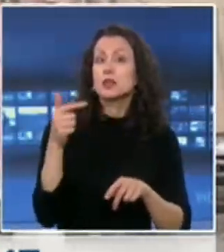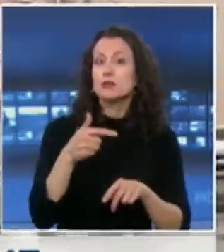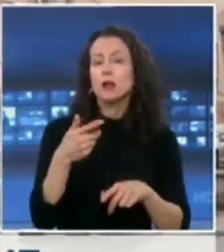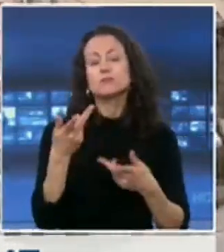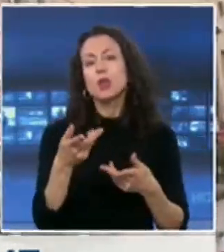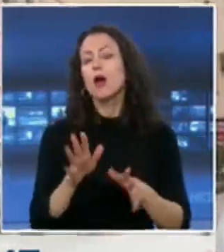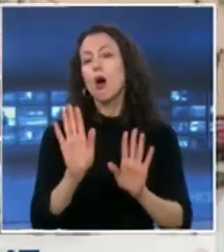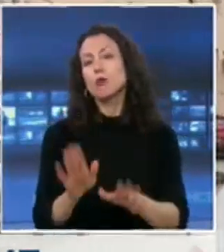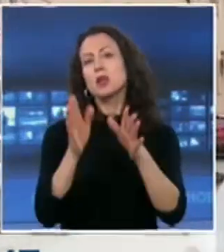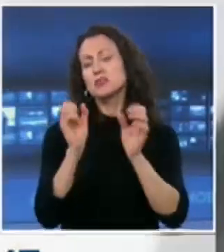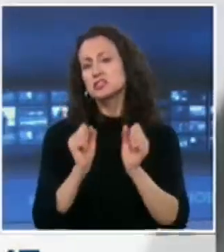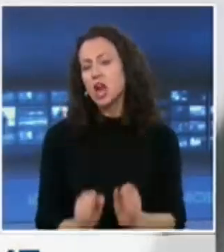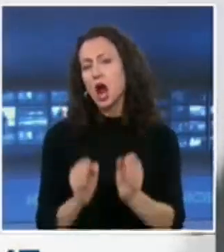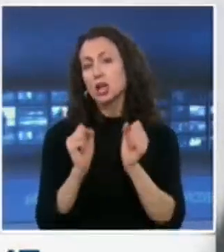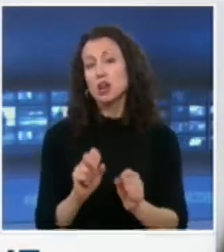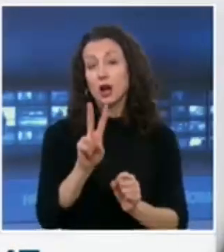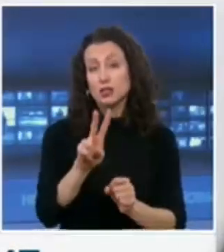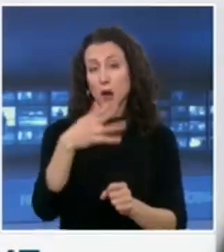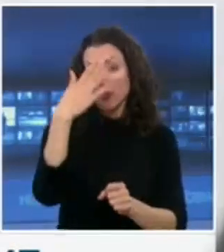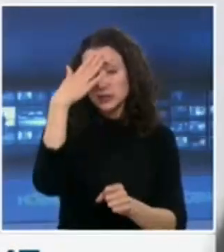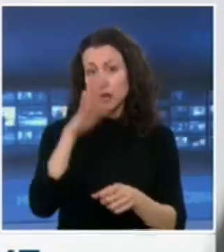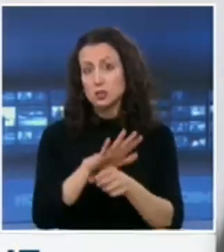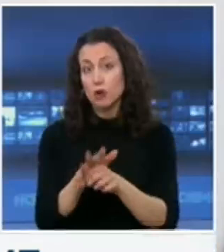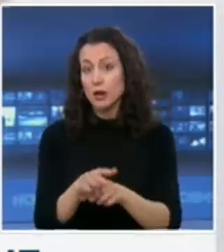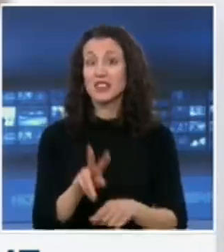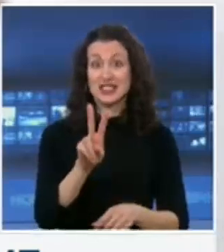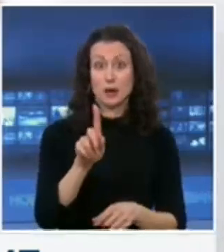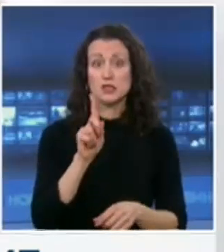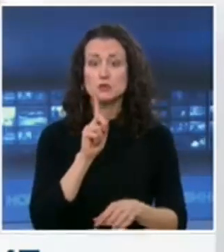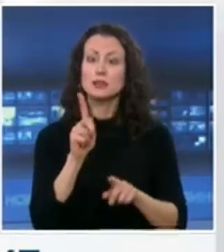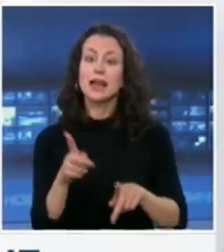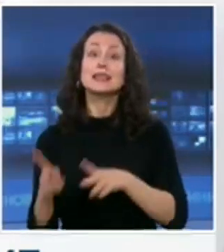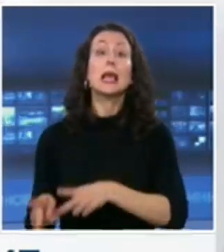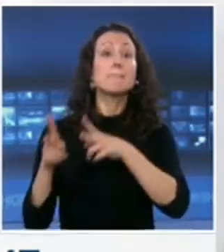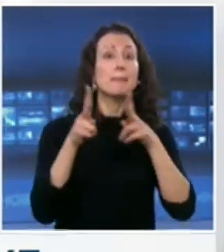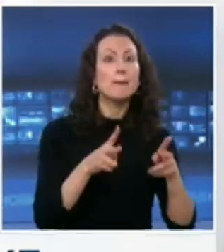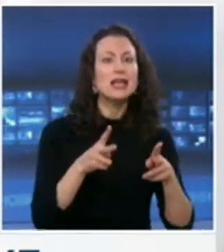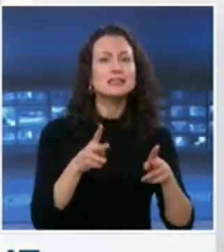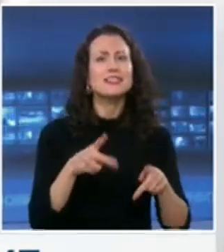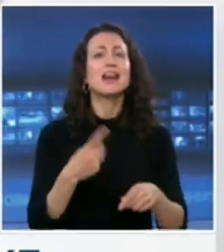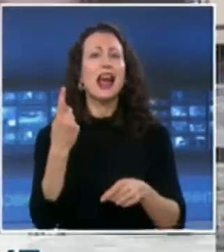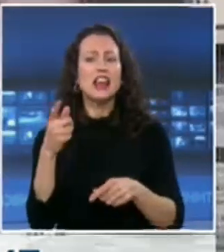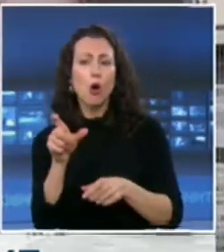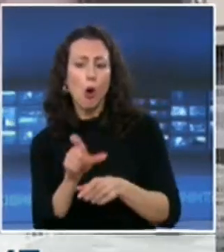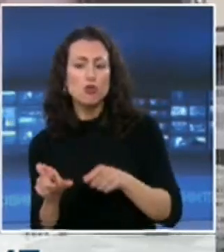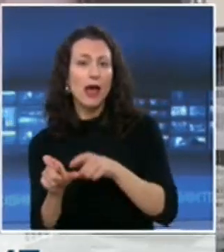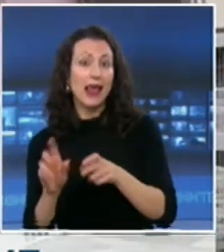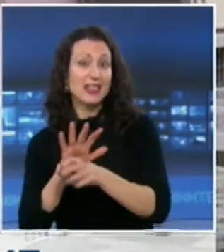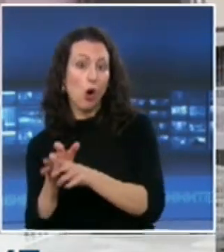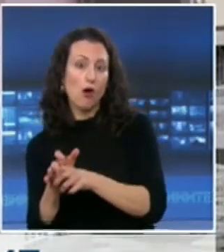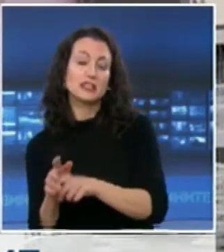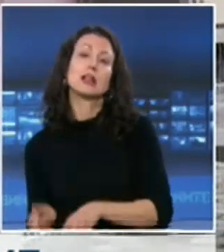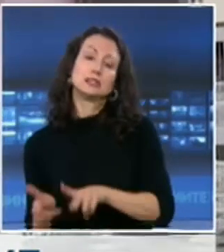двама пациенти с коронавирус. Мъжете е трябвало да бъдат преместени от едно отделение в друго COVID отделение, докато